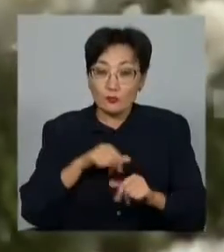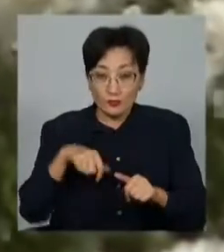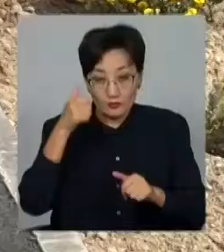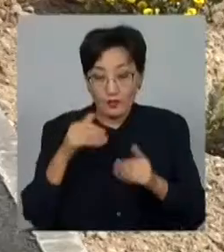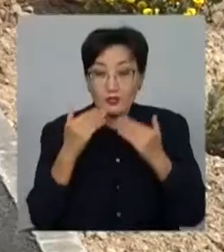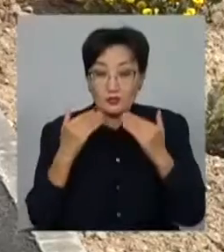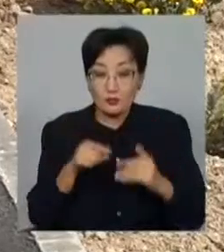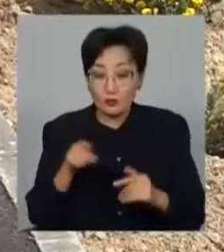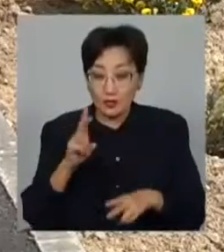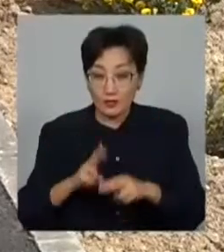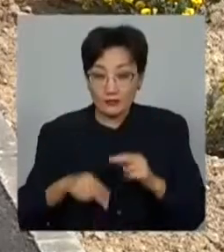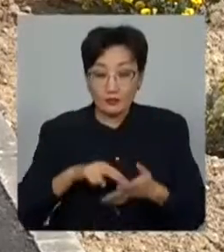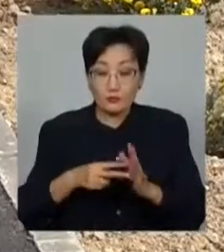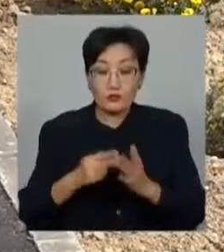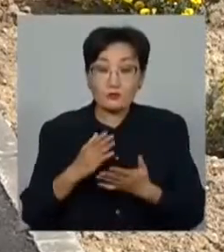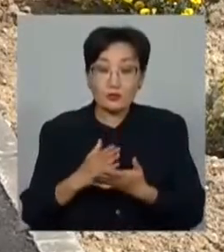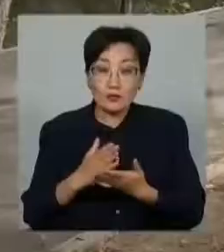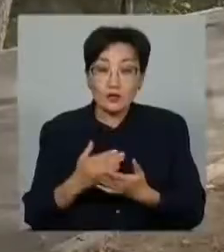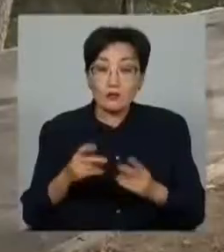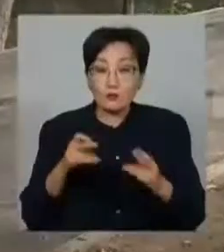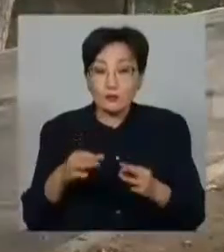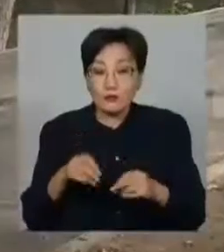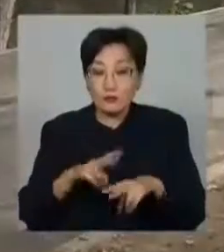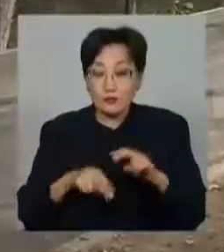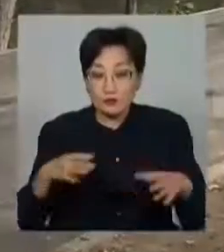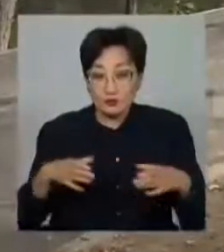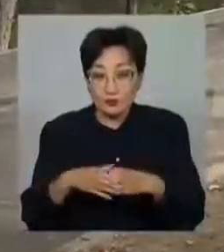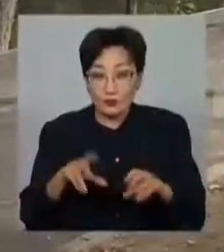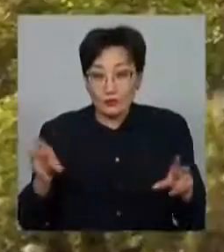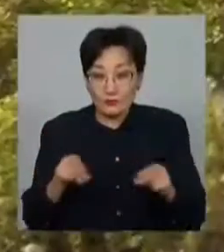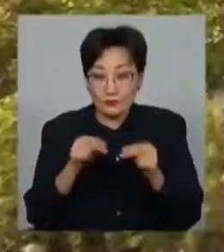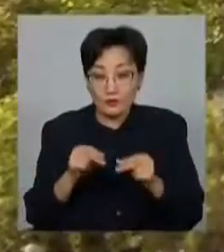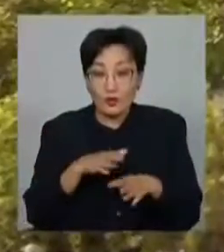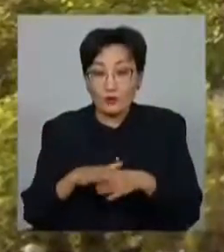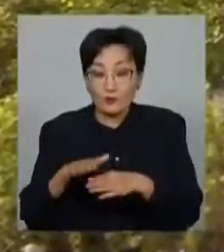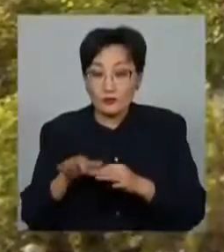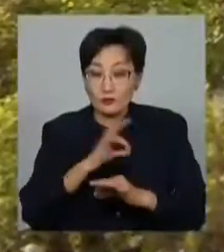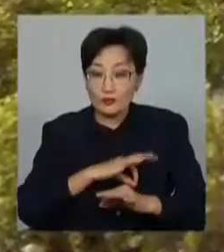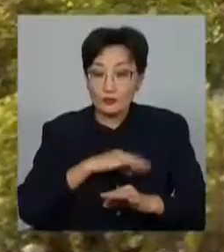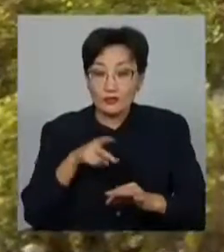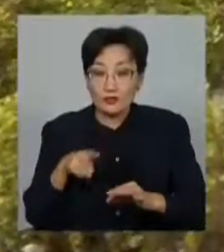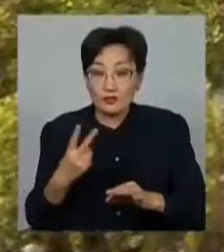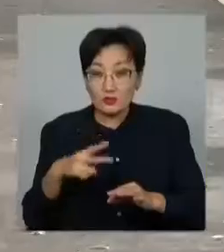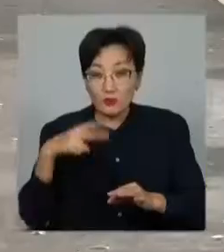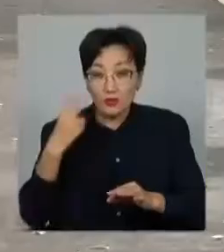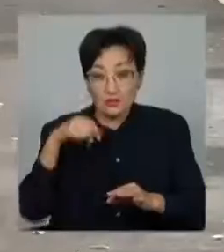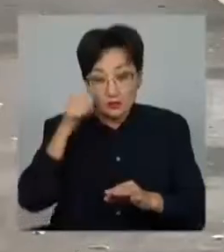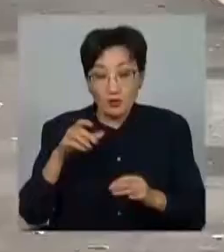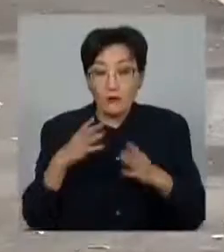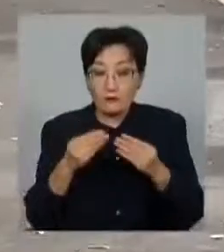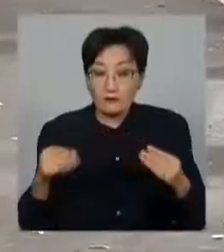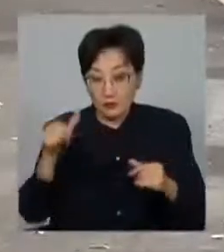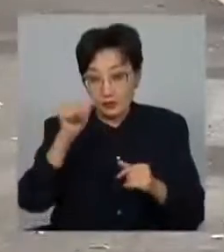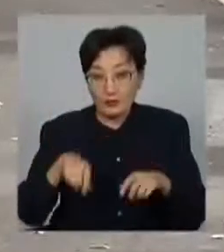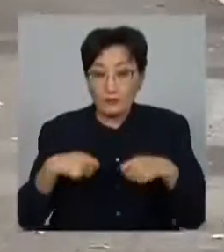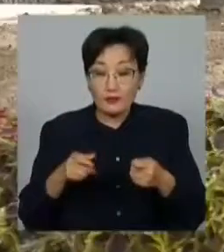жылдың соңына дейін аяқталады деп жоспарланған. Алайда мердігерлердің кепілдемесімен толық қолданысқа 2022 жылы көктемде